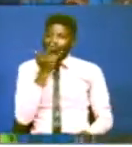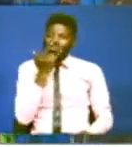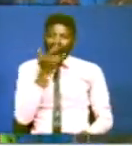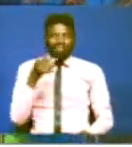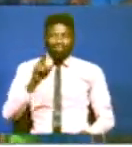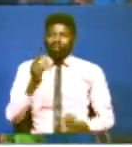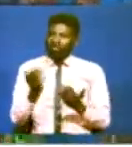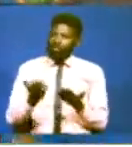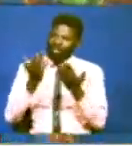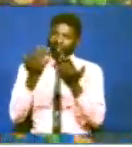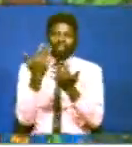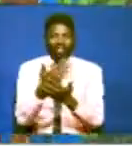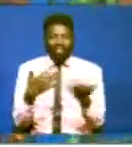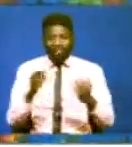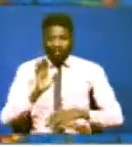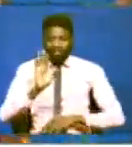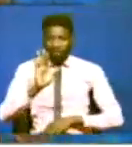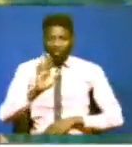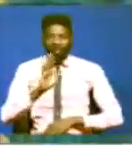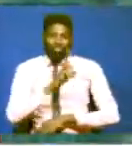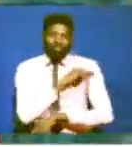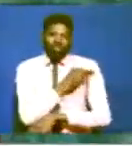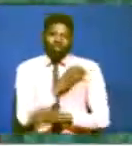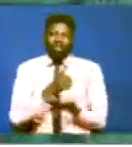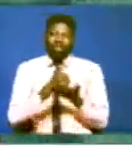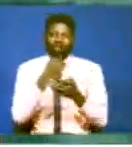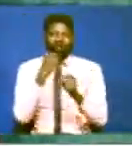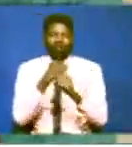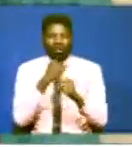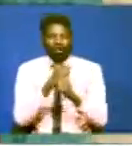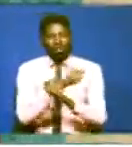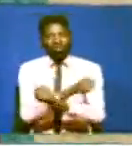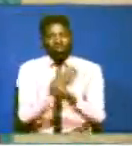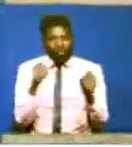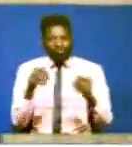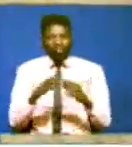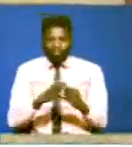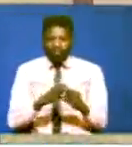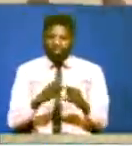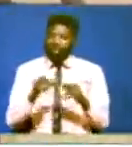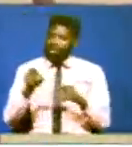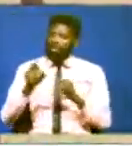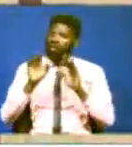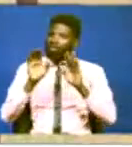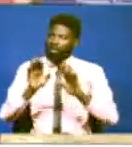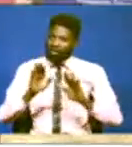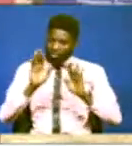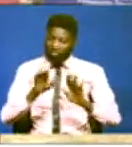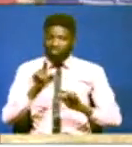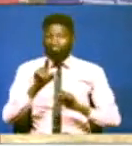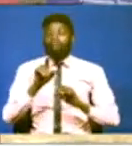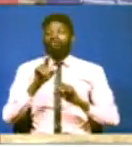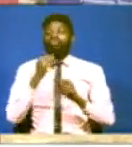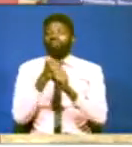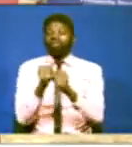vya matibabu vya kuwawezesha kutoa huduma zao barabara. Kampeni hiyo imetokana na juhudi za pamoja za kaunti zote za eneo